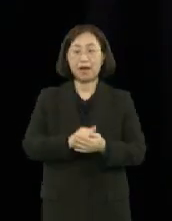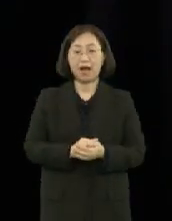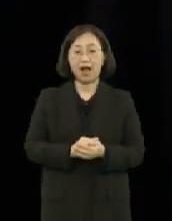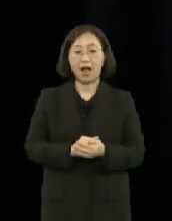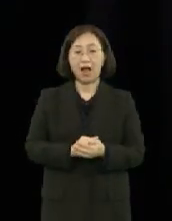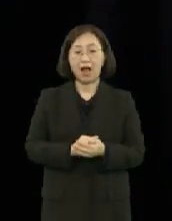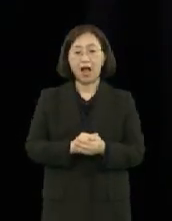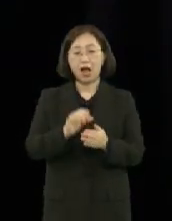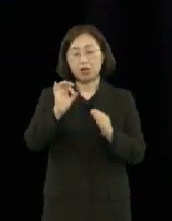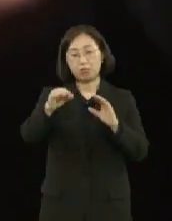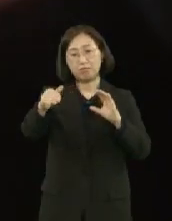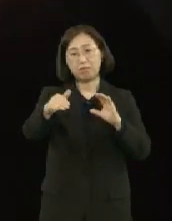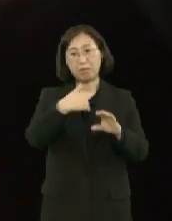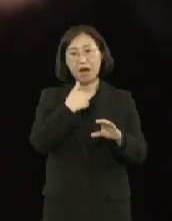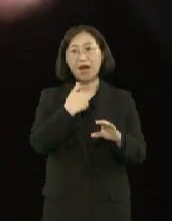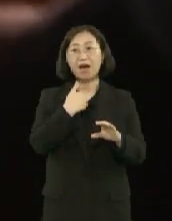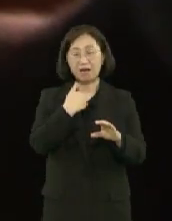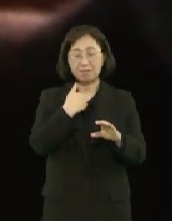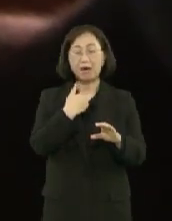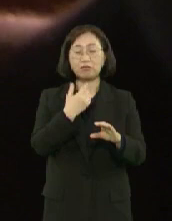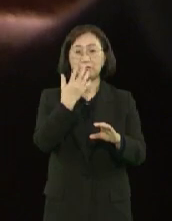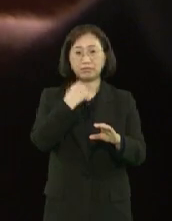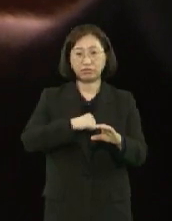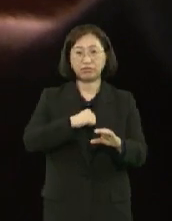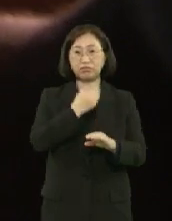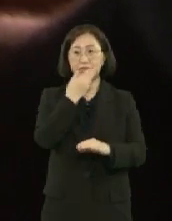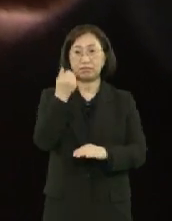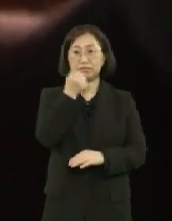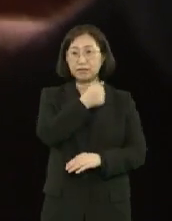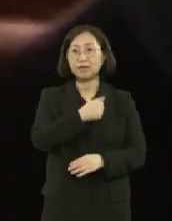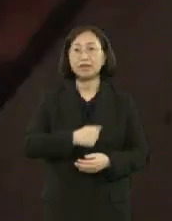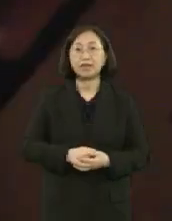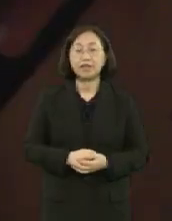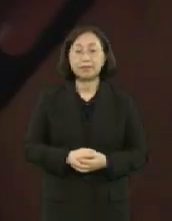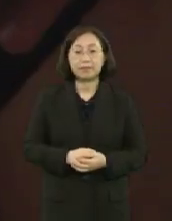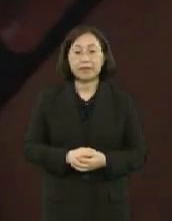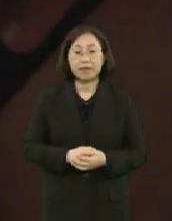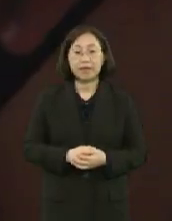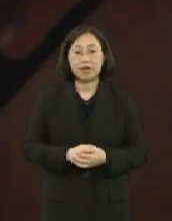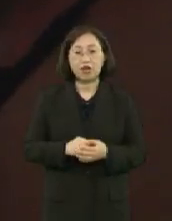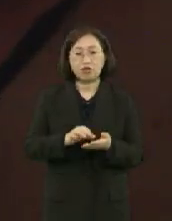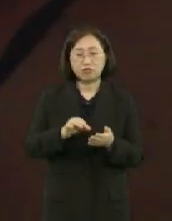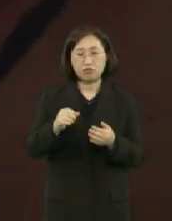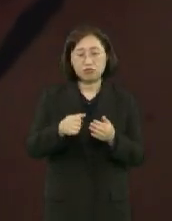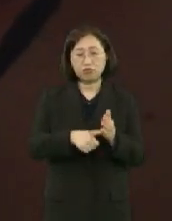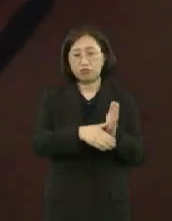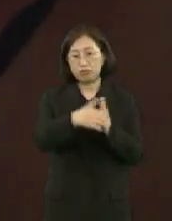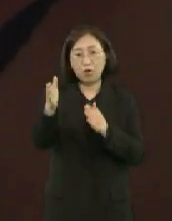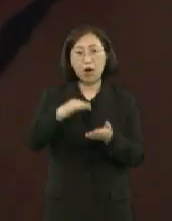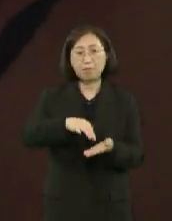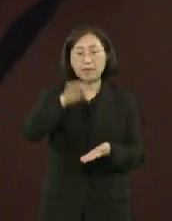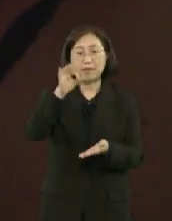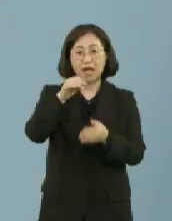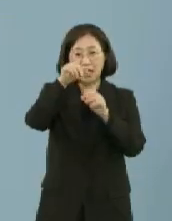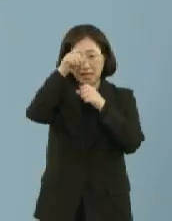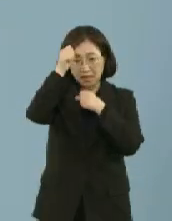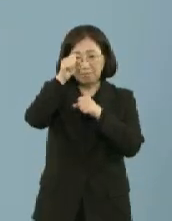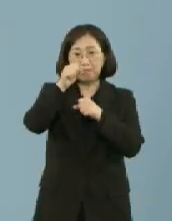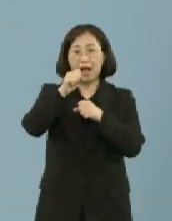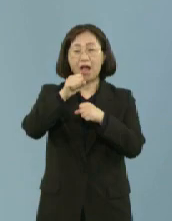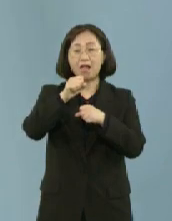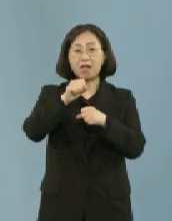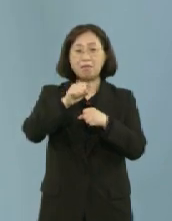매물을 믿기로 돈만 받고 잠적하는 직거래 사기입니다. 유명 브랜드 신발부터 최신 휴대폰과 태블릿